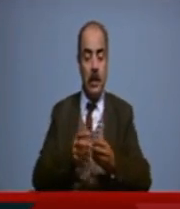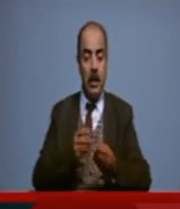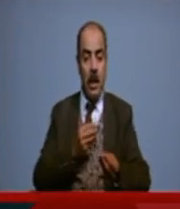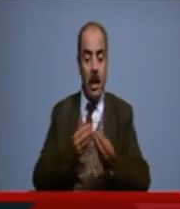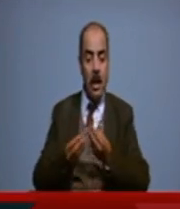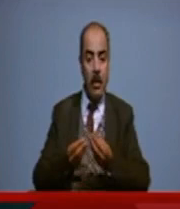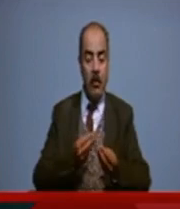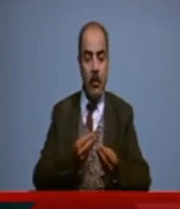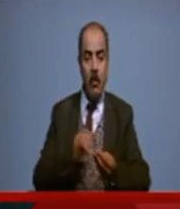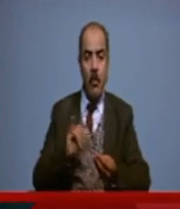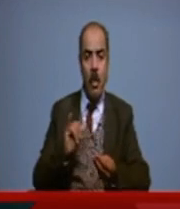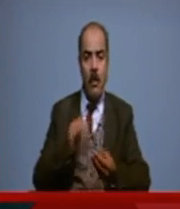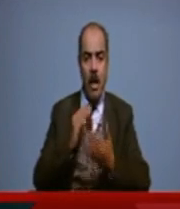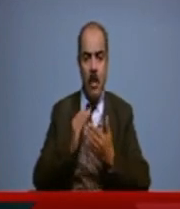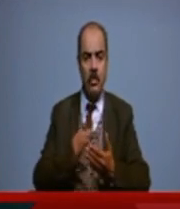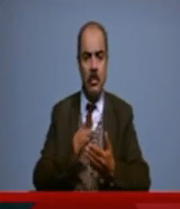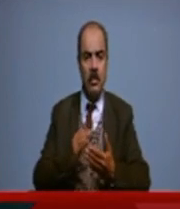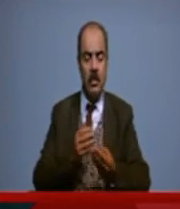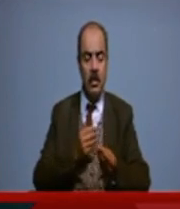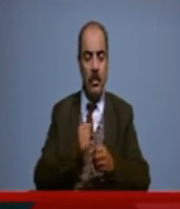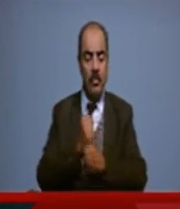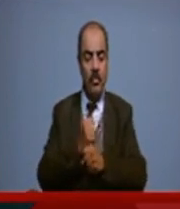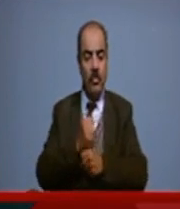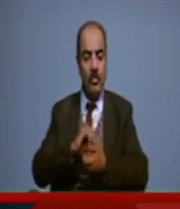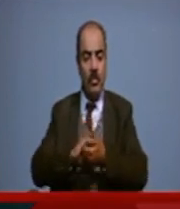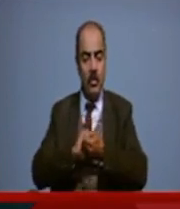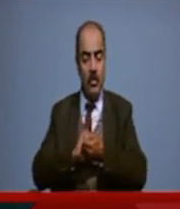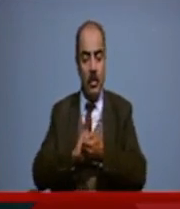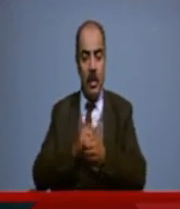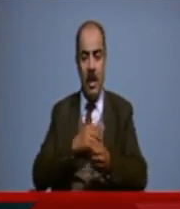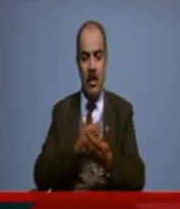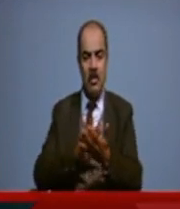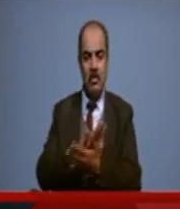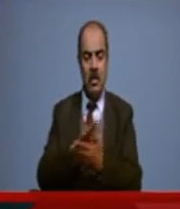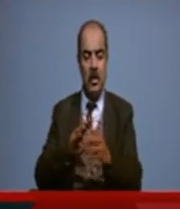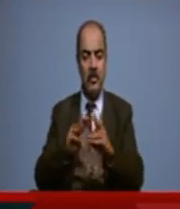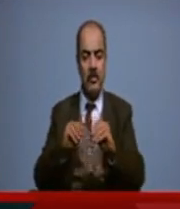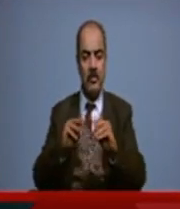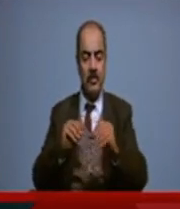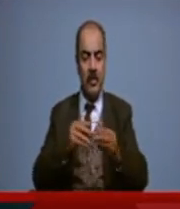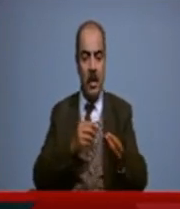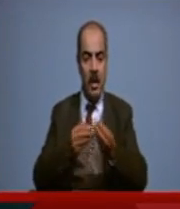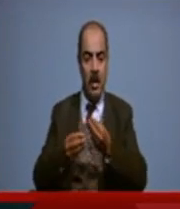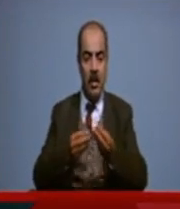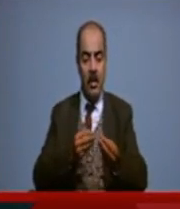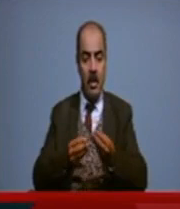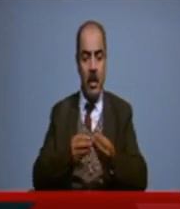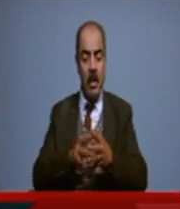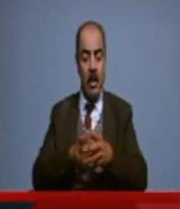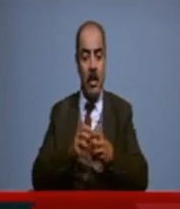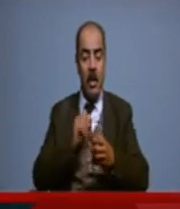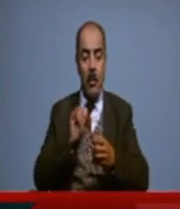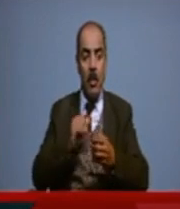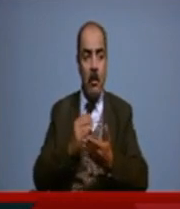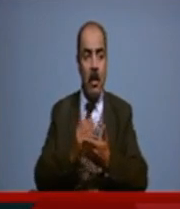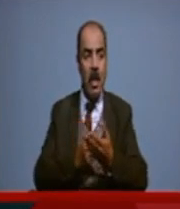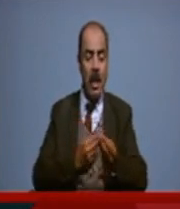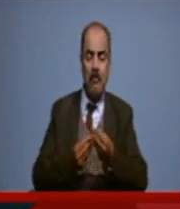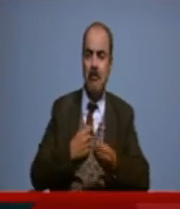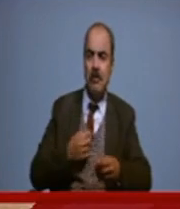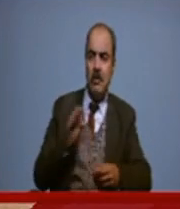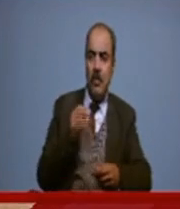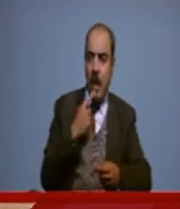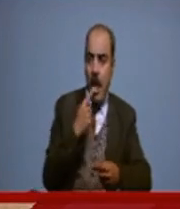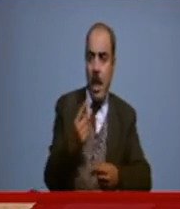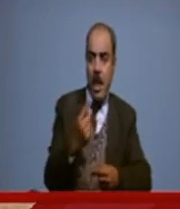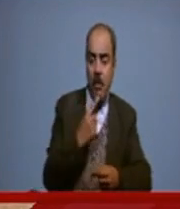وأهمية العمل على إيجاد حلول لمسألة الهجرة غير الشرعية، واحنا هنا في مصر بنذكر دايما في مثل